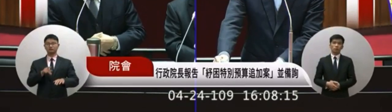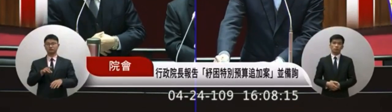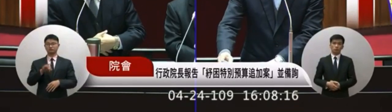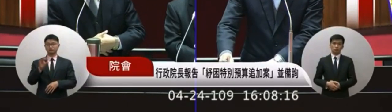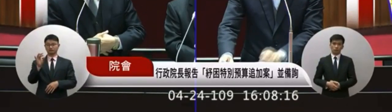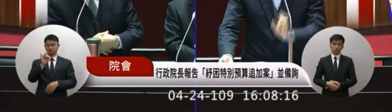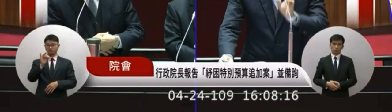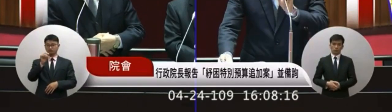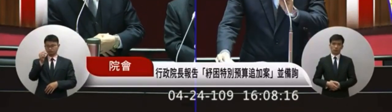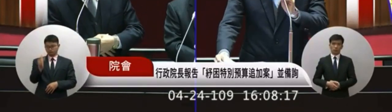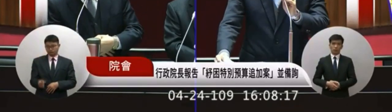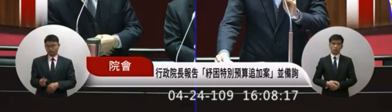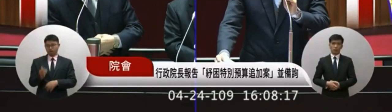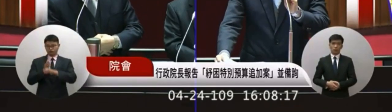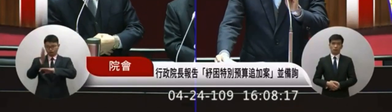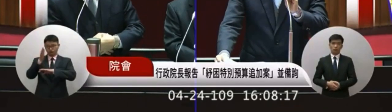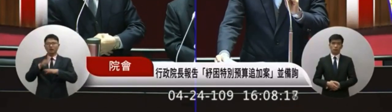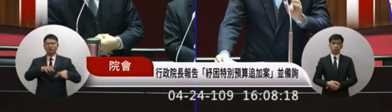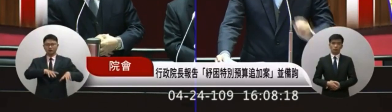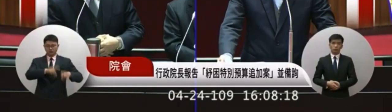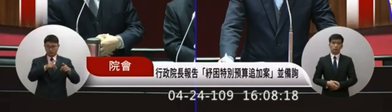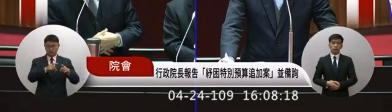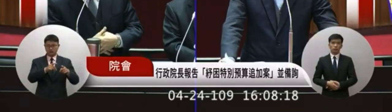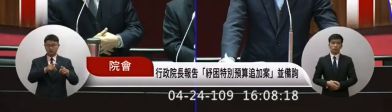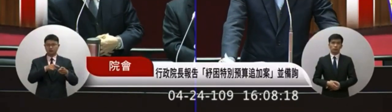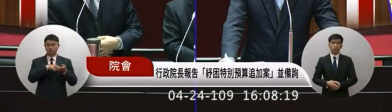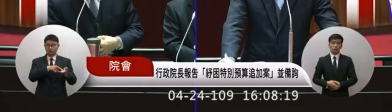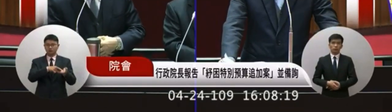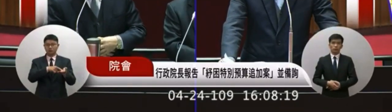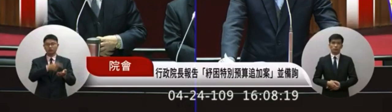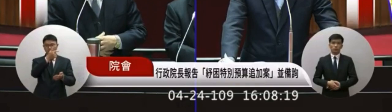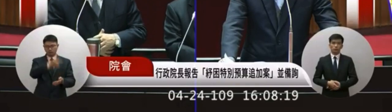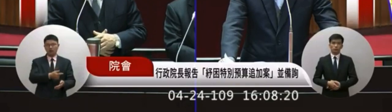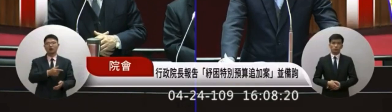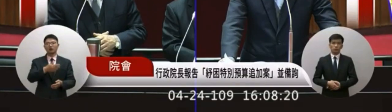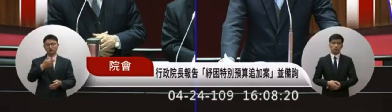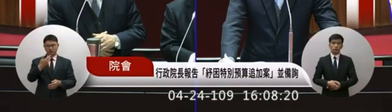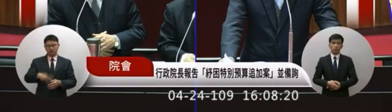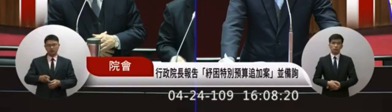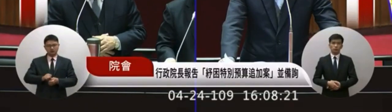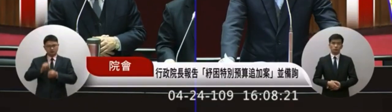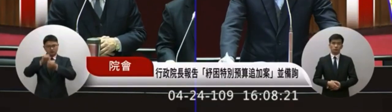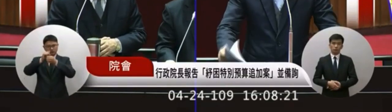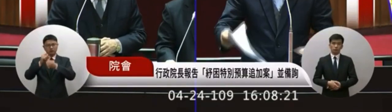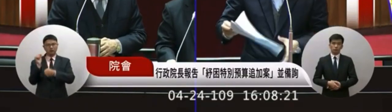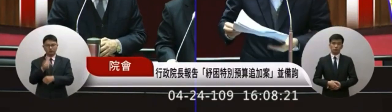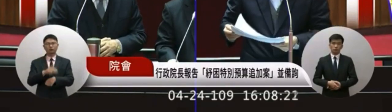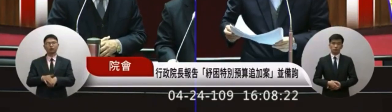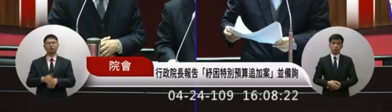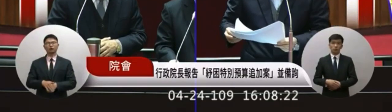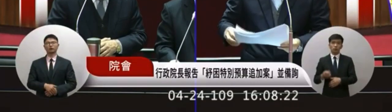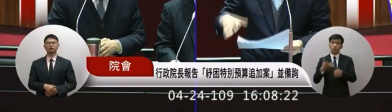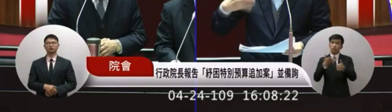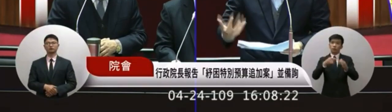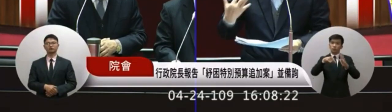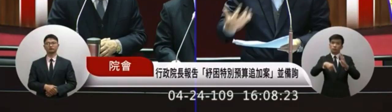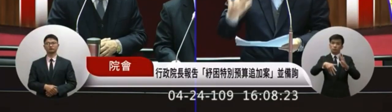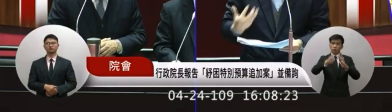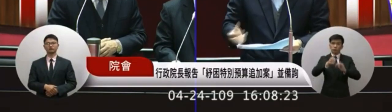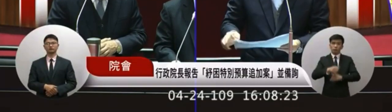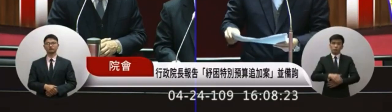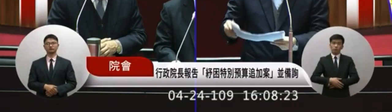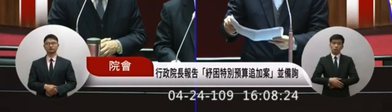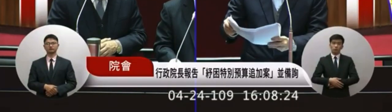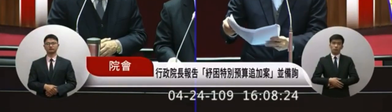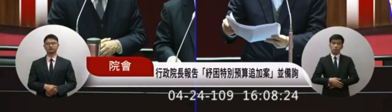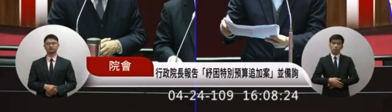这一开始的时候会慢一点，那来就会很快。 那我请教院长，怎么去